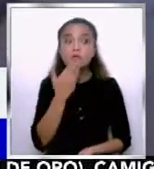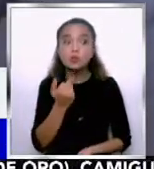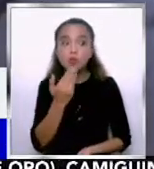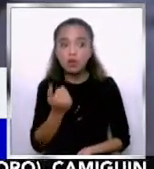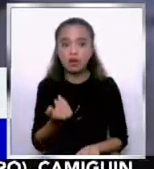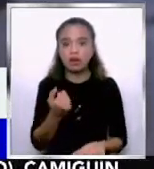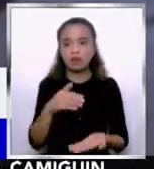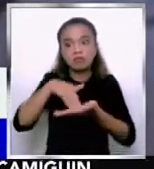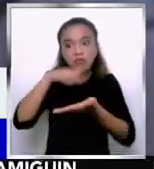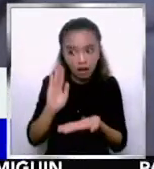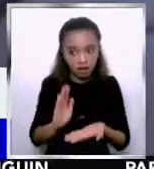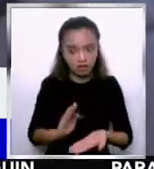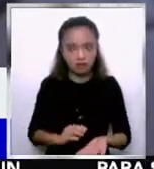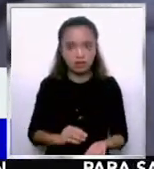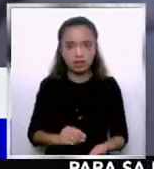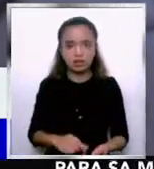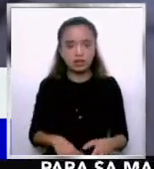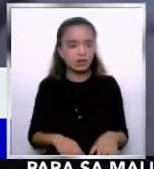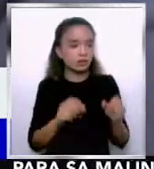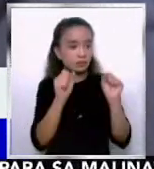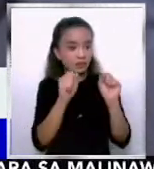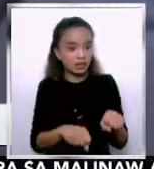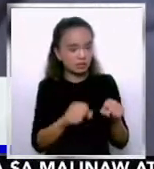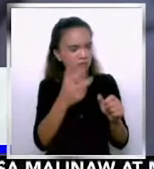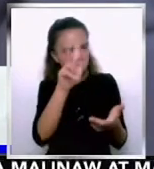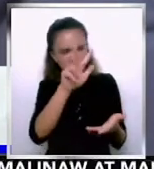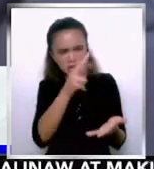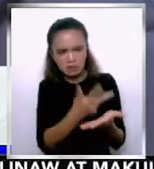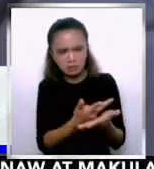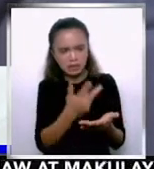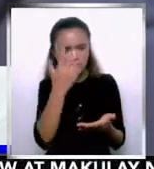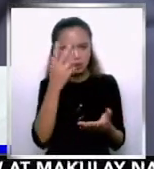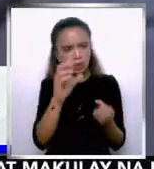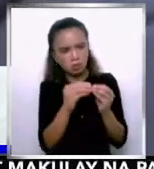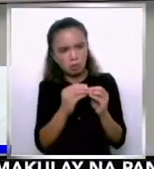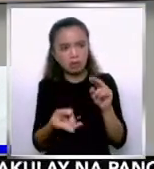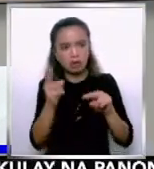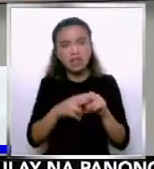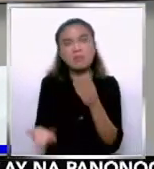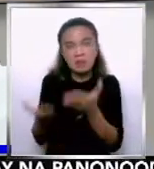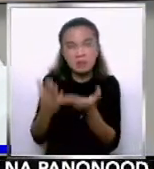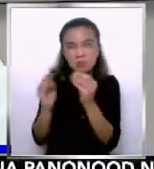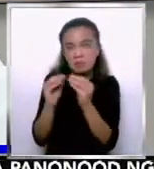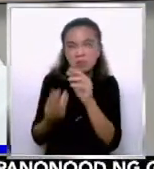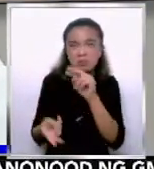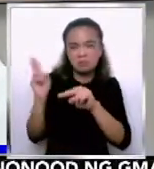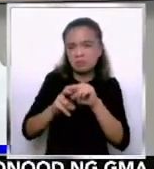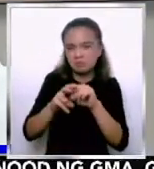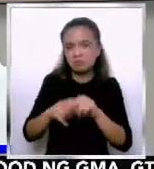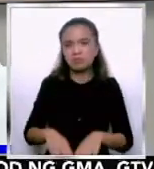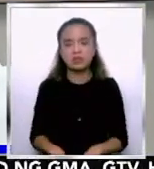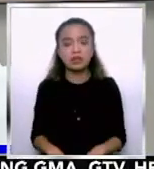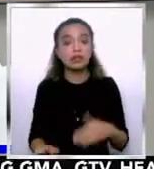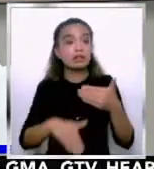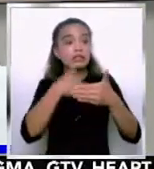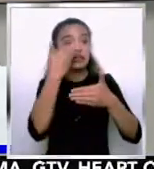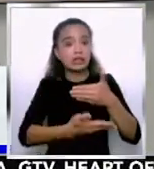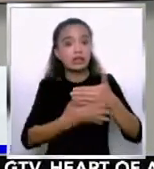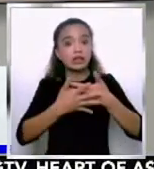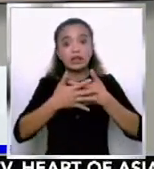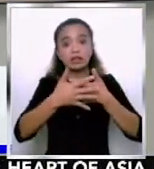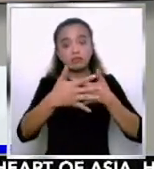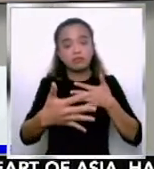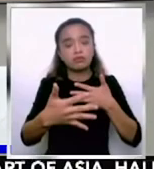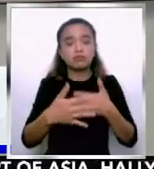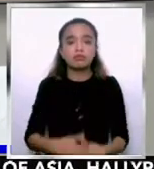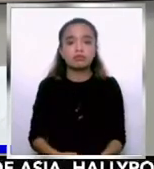presyo. Magsistay na po ba yan sa 3 pesos o baka magmahal pa? Mukha magmamahal pa, ma'am. Sa mga susunod na araw, na